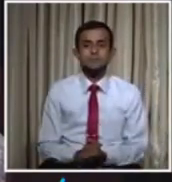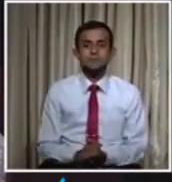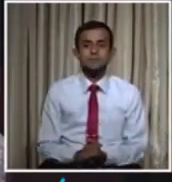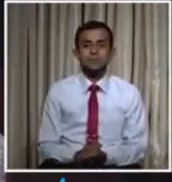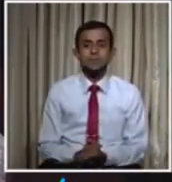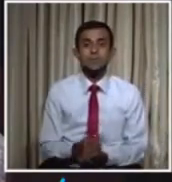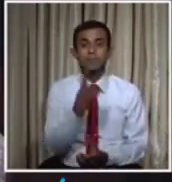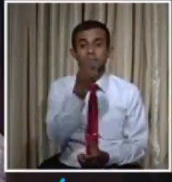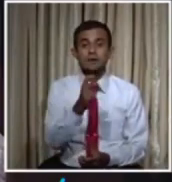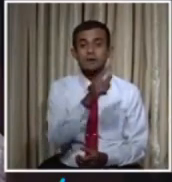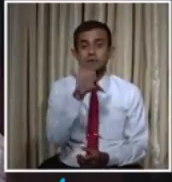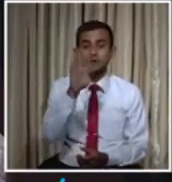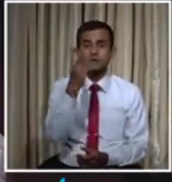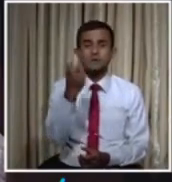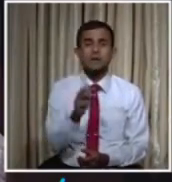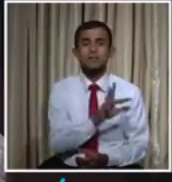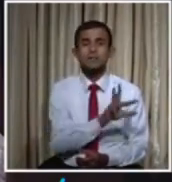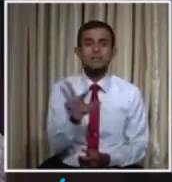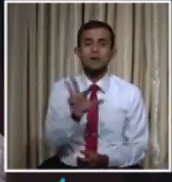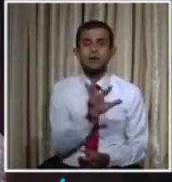බලන්න 2014යි 2019 කියන